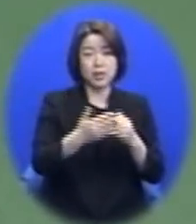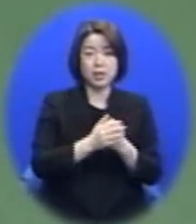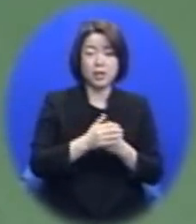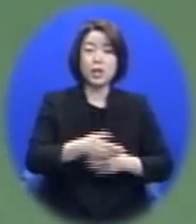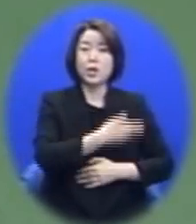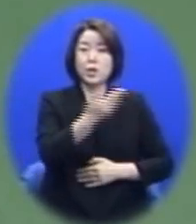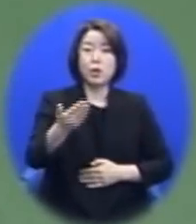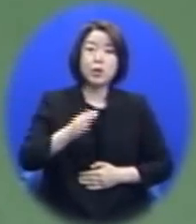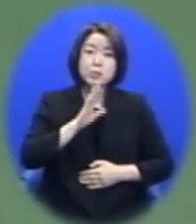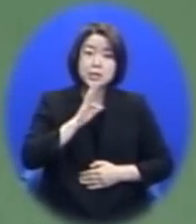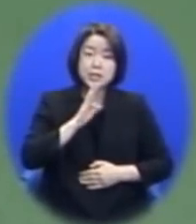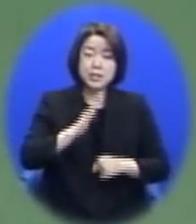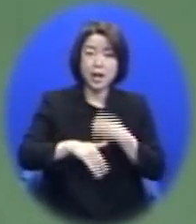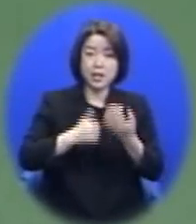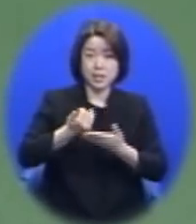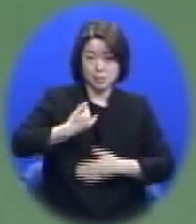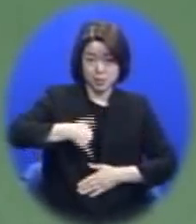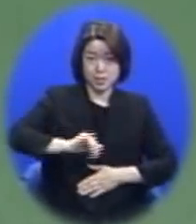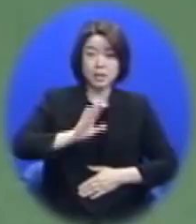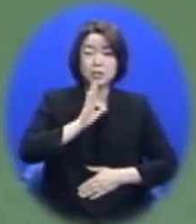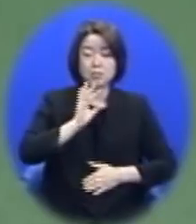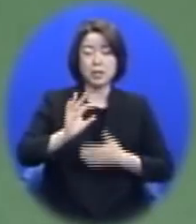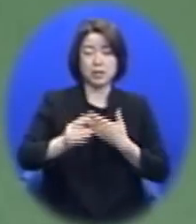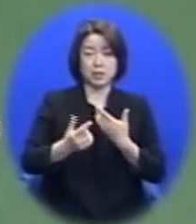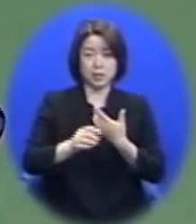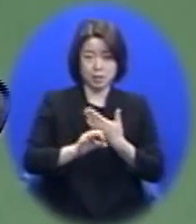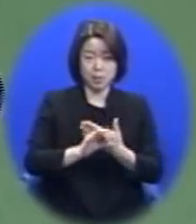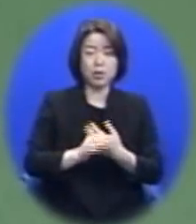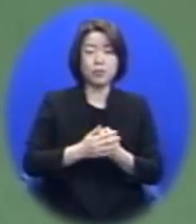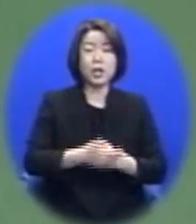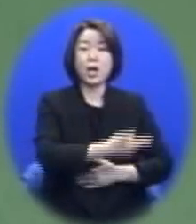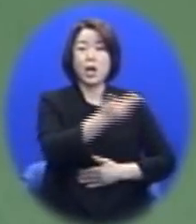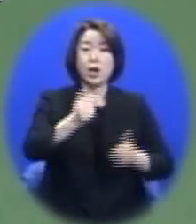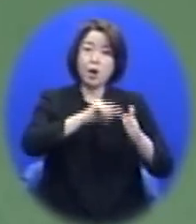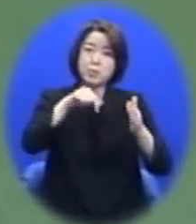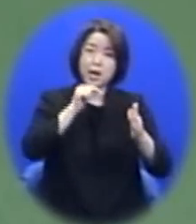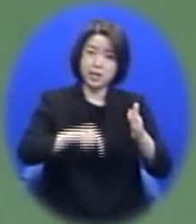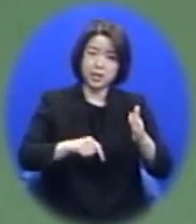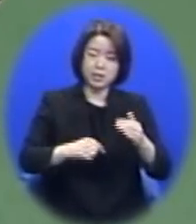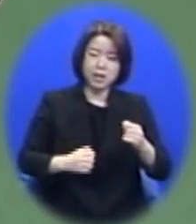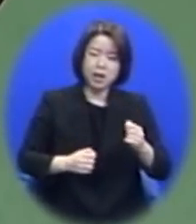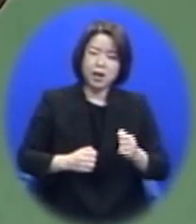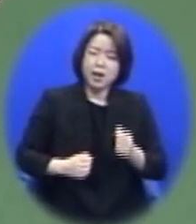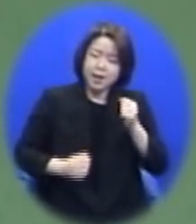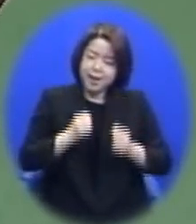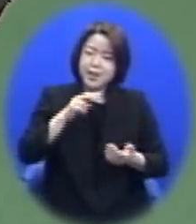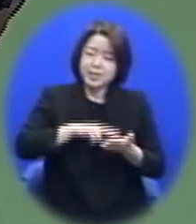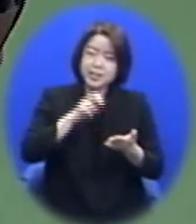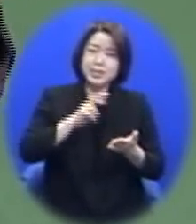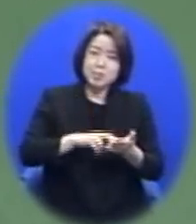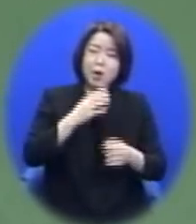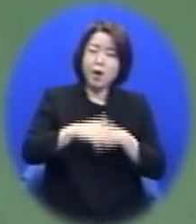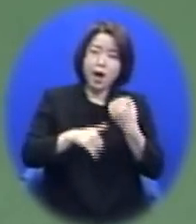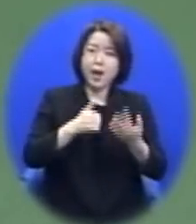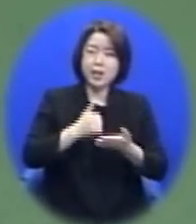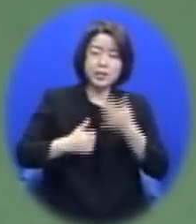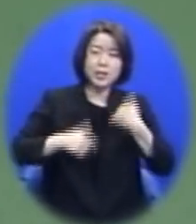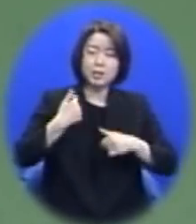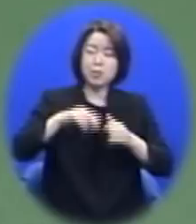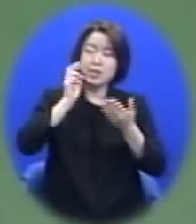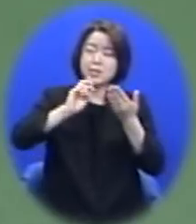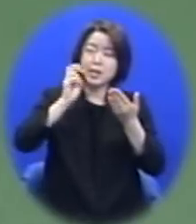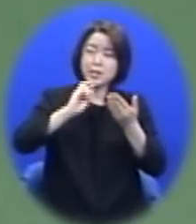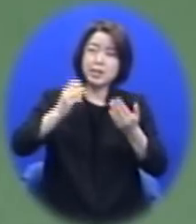진짜 하나님의 자녀라면, 여러분 안에는 뛰며 기뻐하며 하나님께 찬양하고 예배할